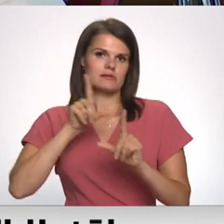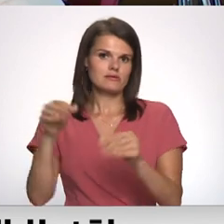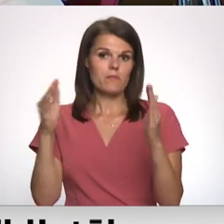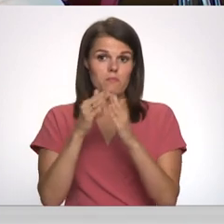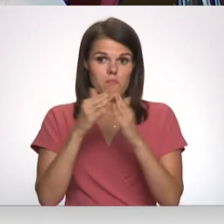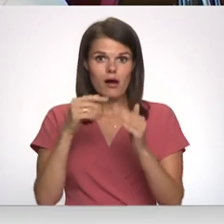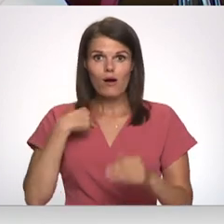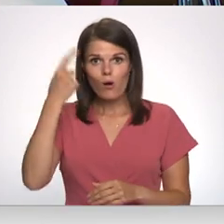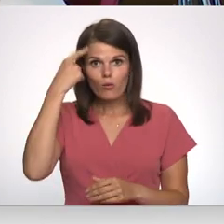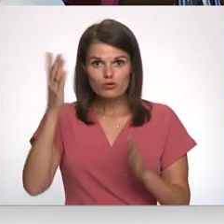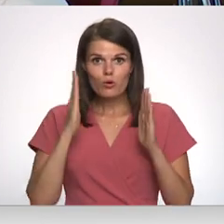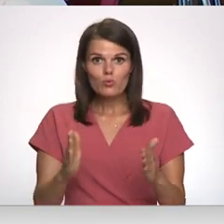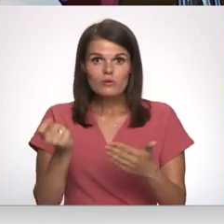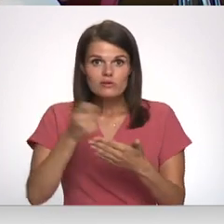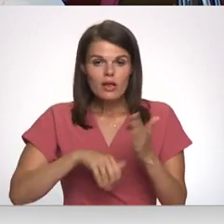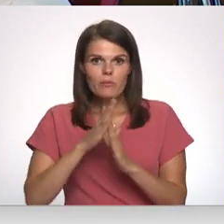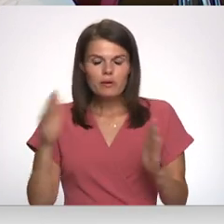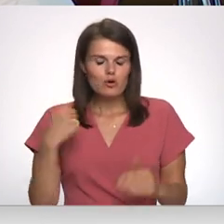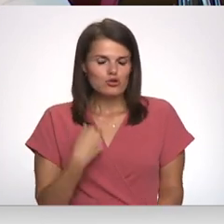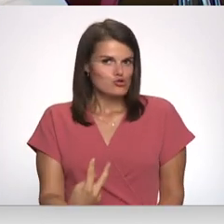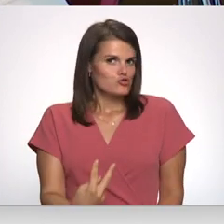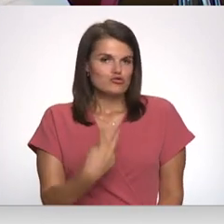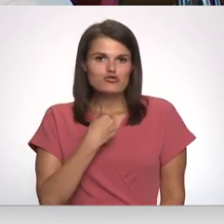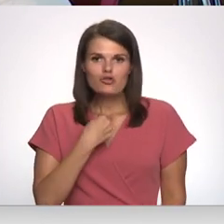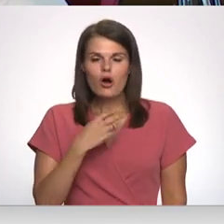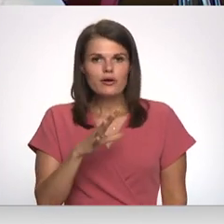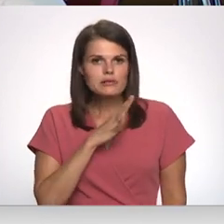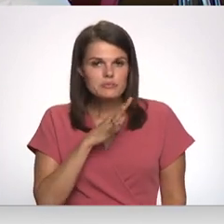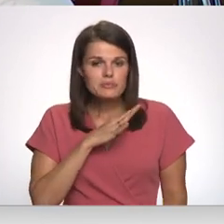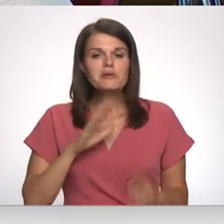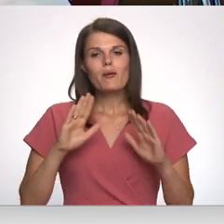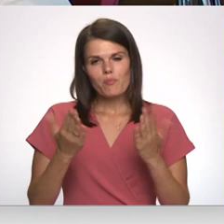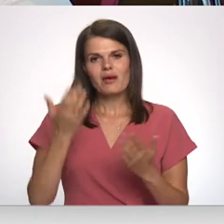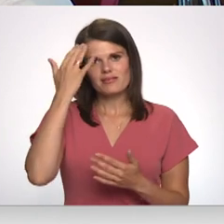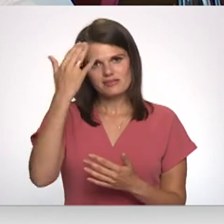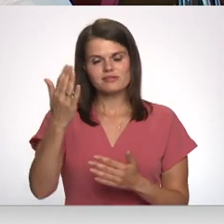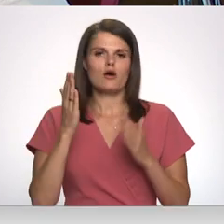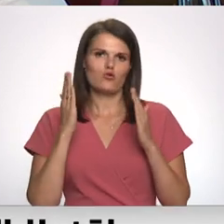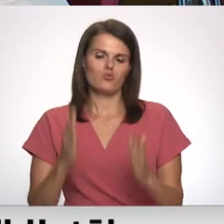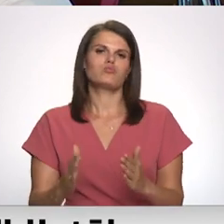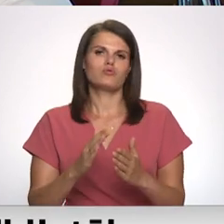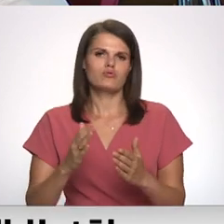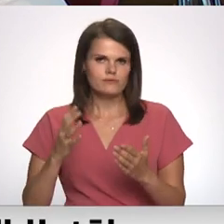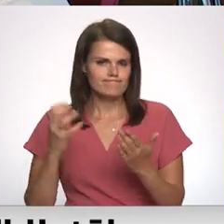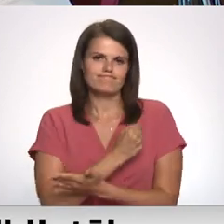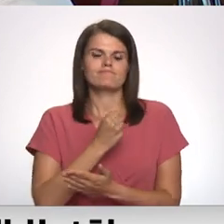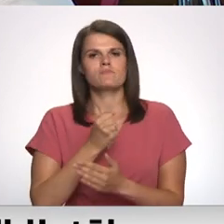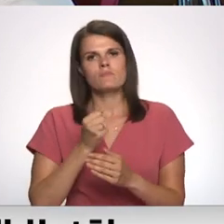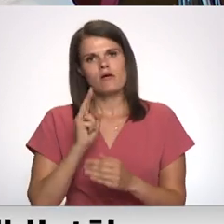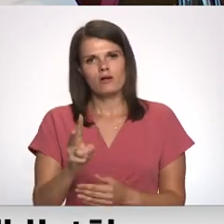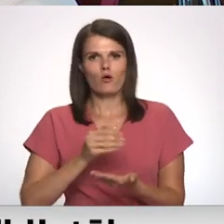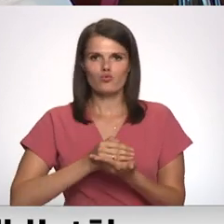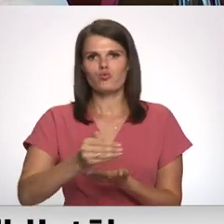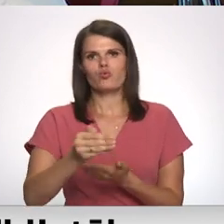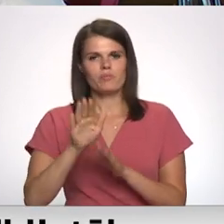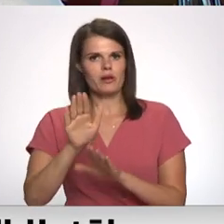to bibliotēkas slēgs, man bija tiešām liels šoks. Bet es ceru, ka mēs panāksim, ka tā bibliotēka tomēr turpina pastāvēt, jo